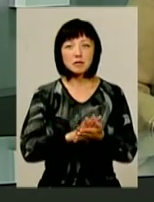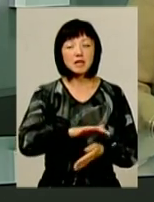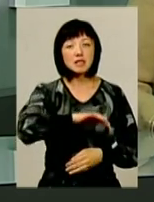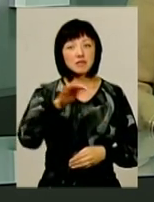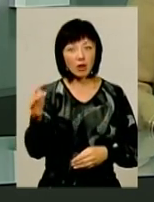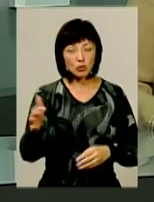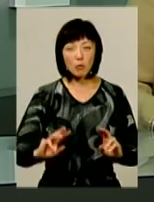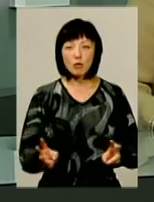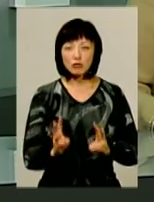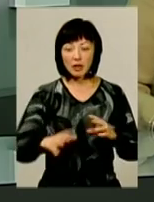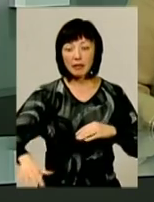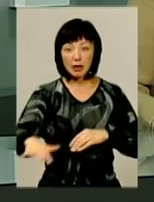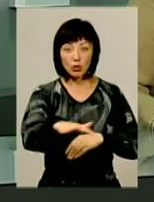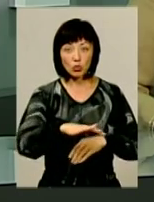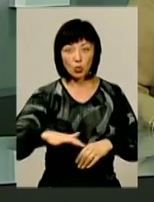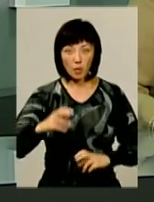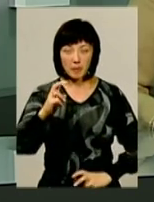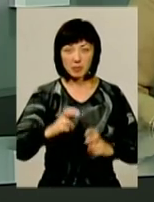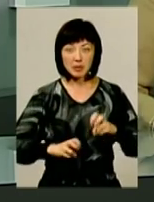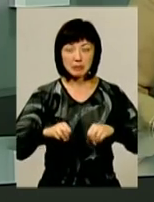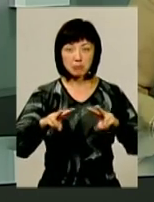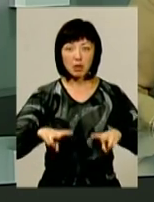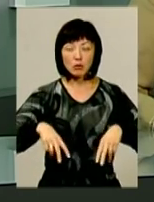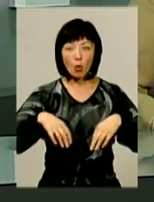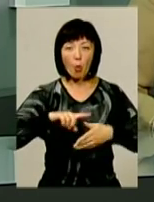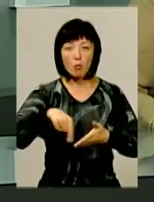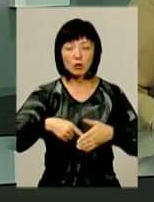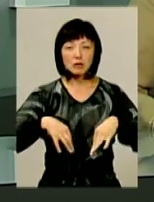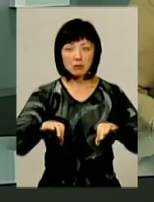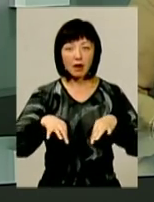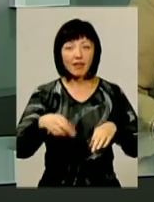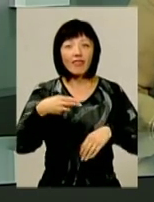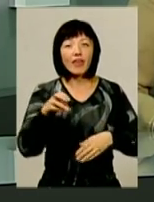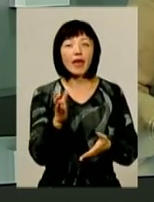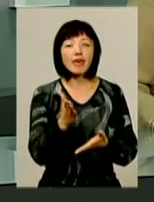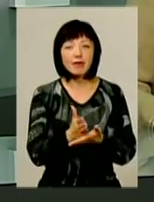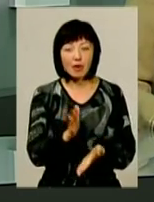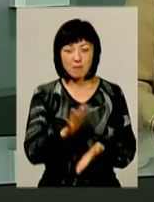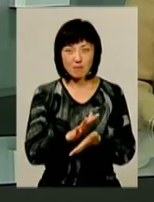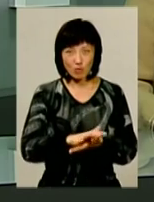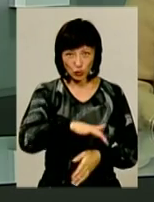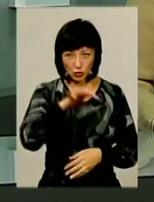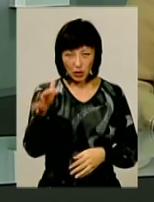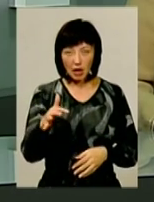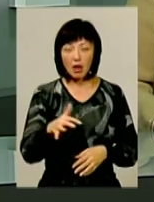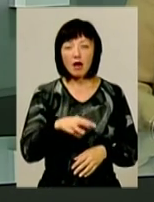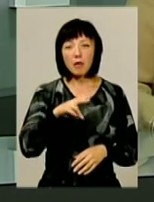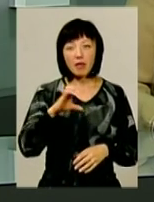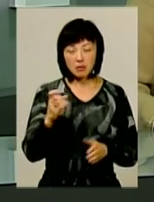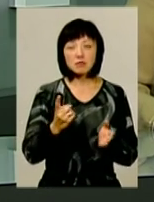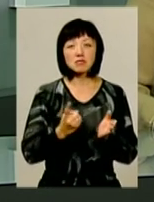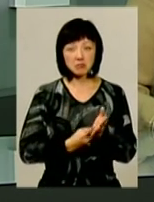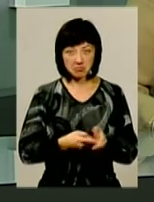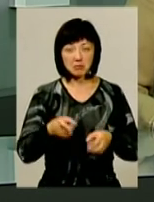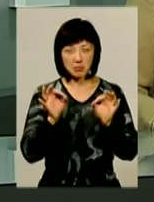сміттєзвалища. Пожежу на території комунального підприємства «Спецкомунтранс», де розташований полігон твердих відходів, рятувальники підтвердили.